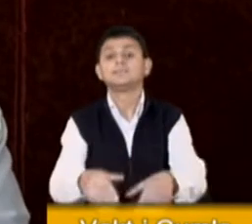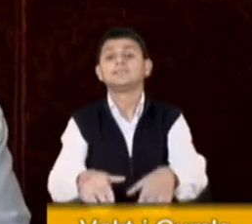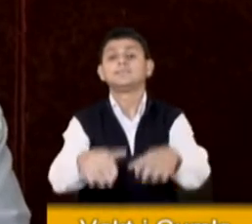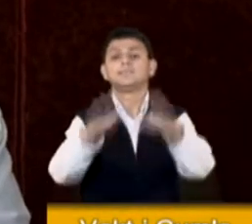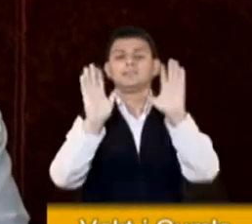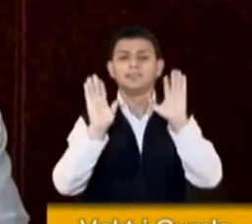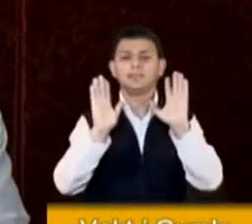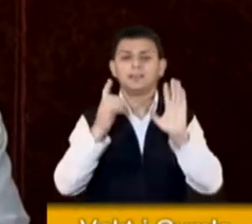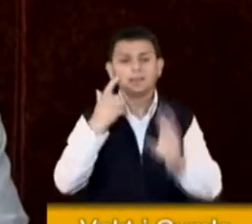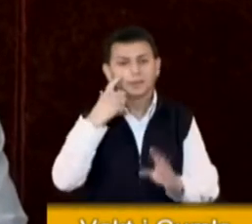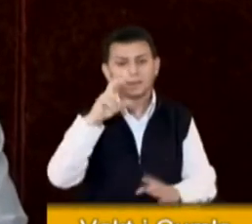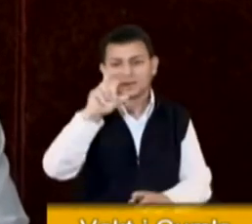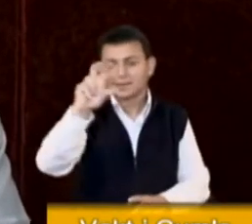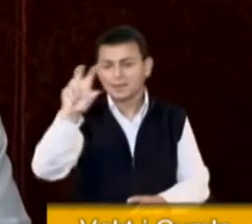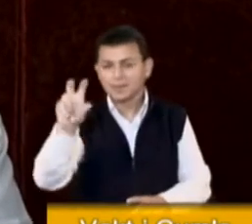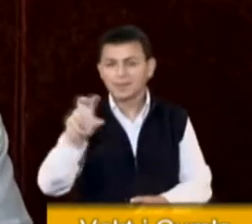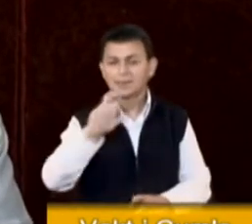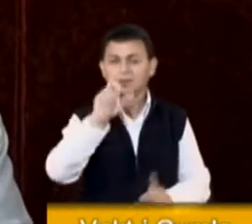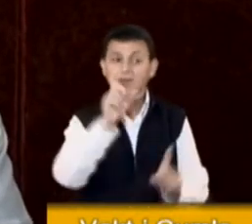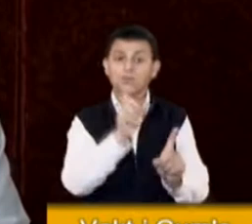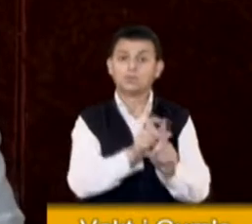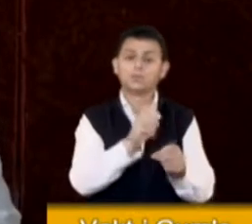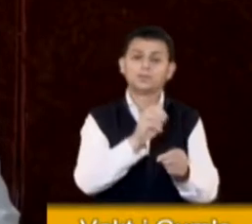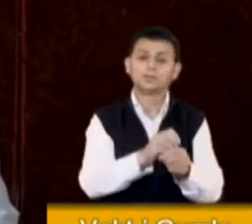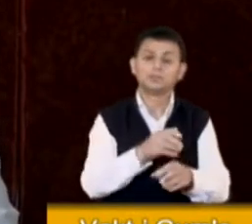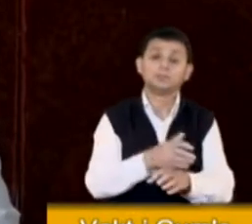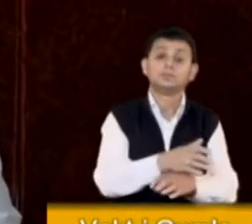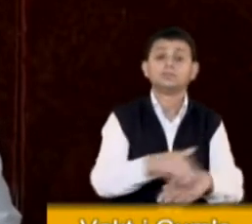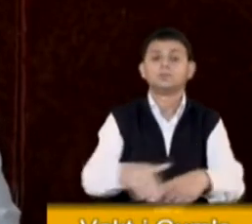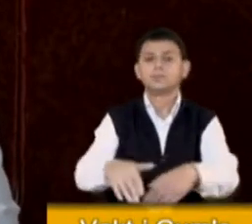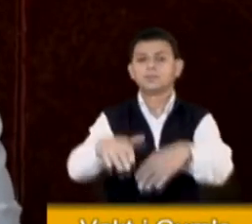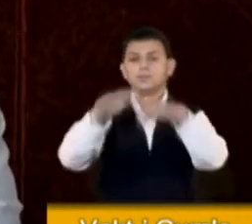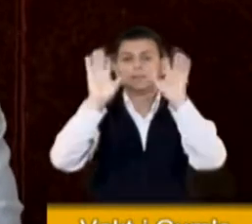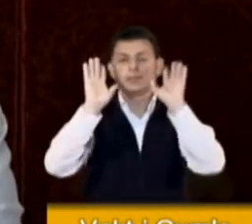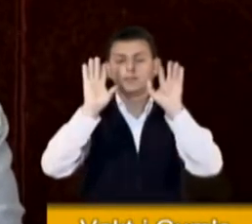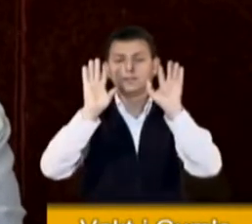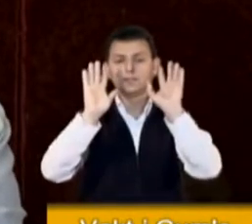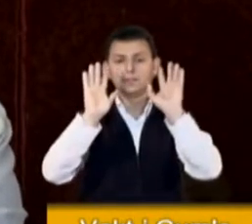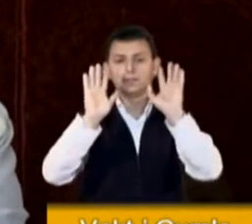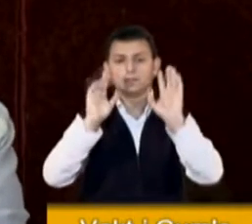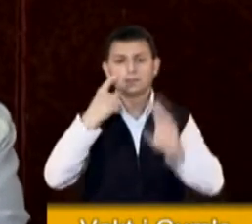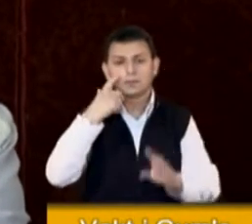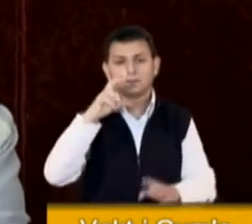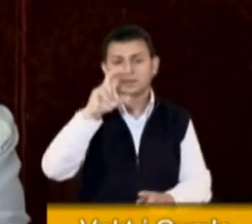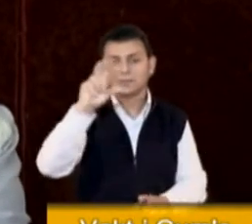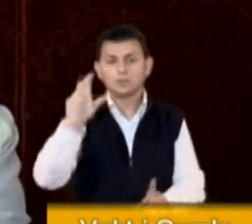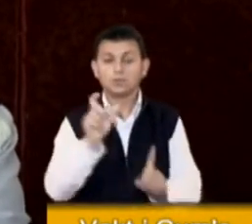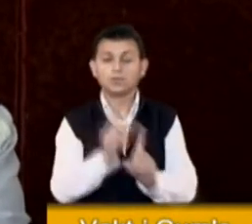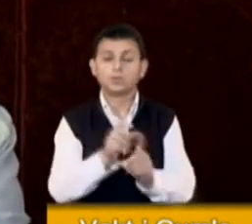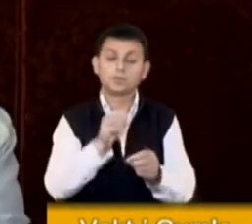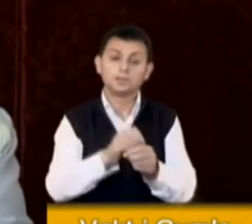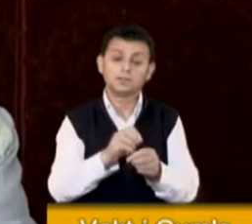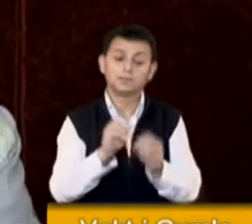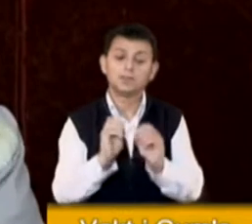korumak için. Halbuki çörek otu güzel bir nimet, güzel bir gıda, hadislerde de geçiyor. O niyetle değil de nazardan korumak